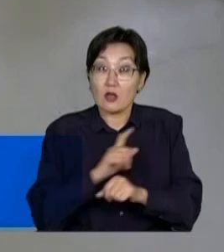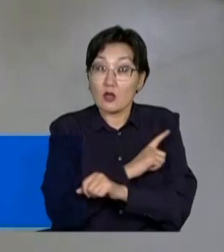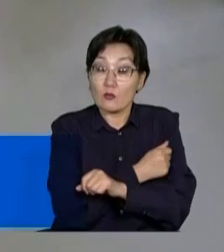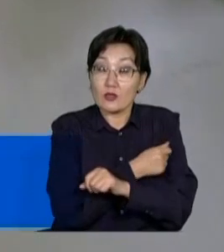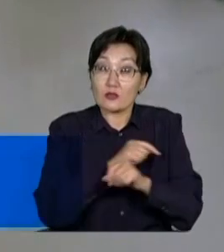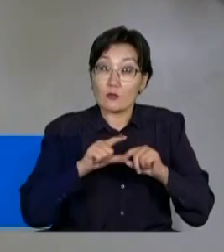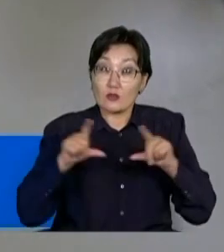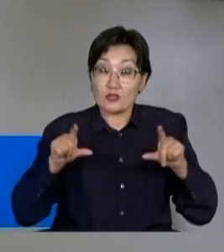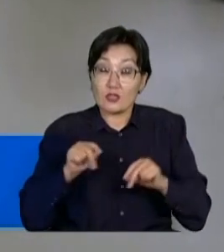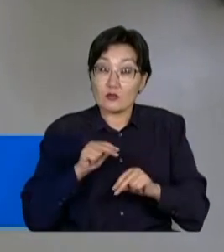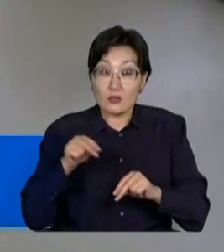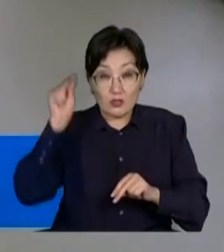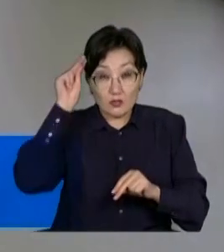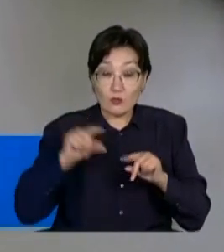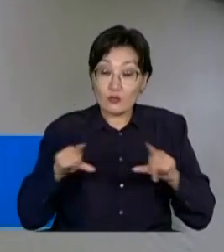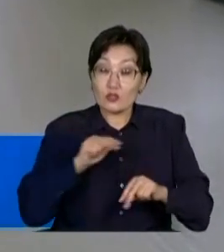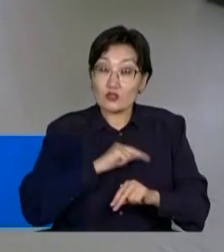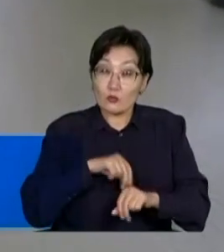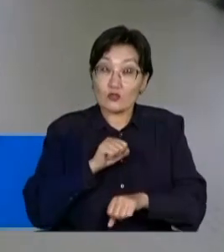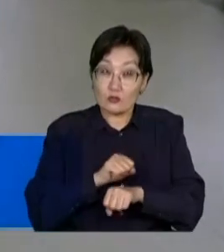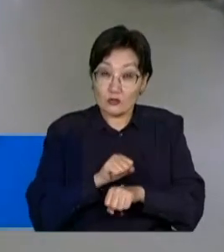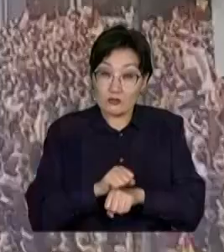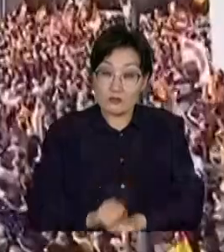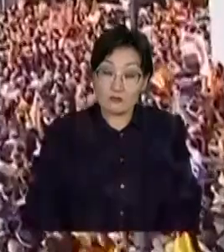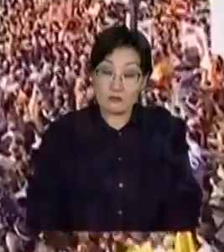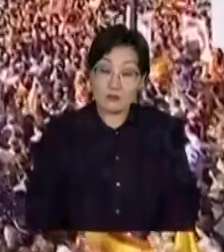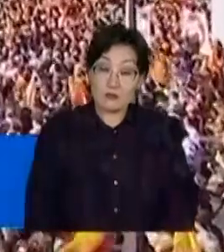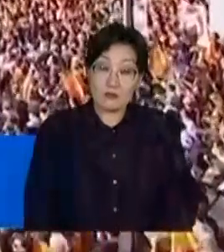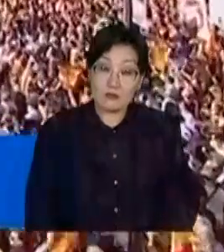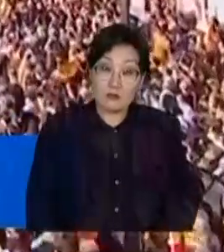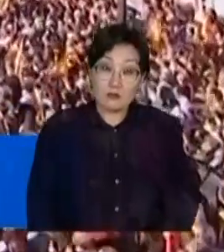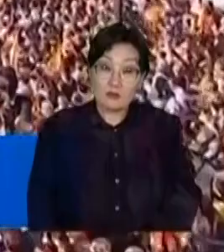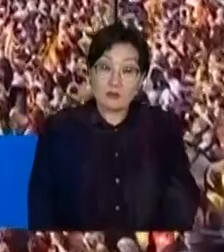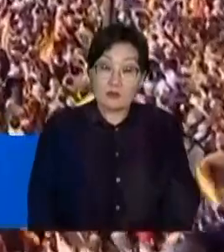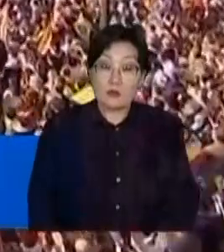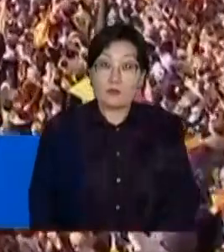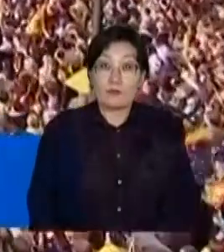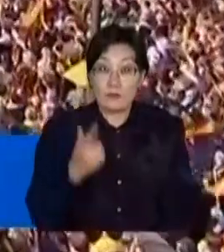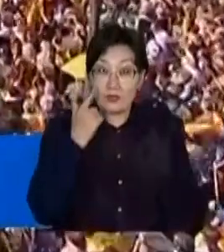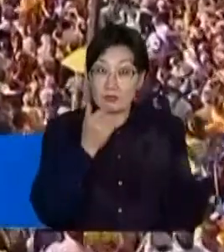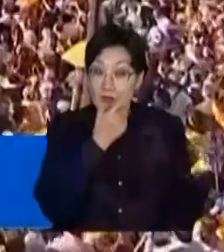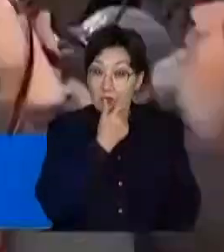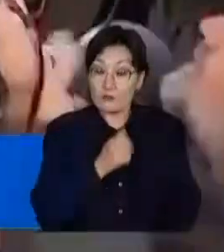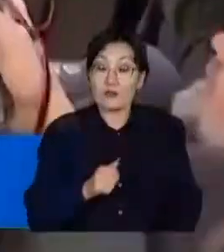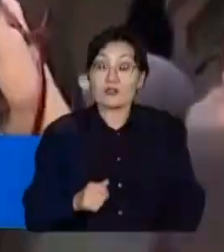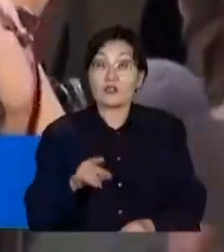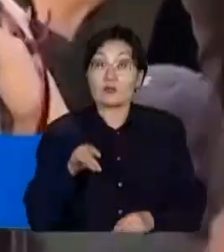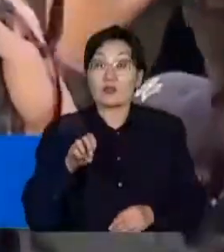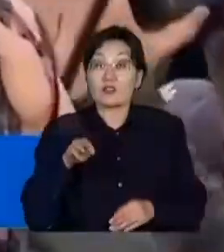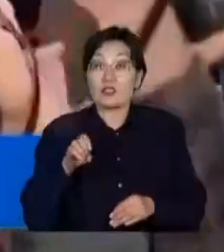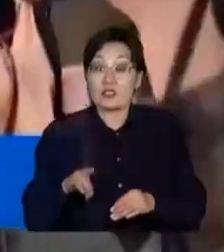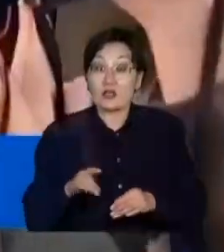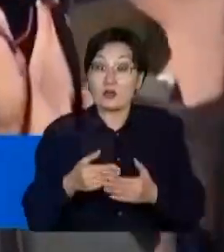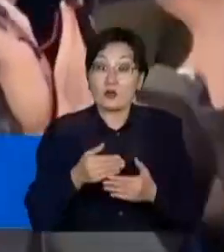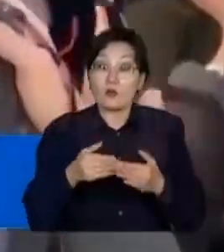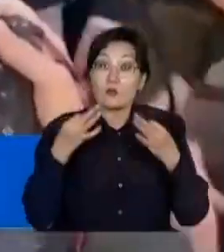жұмысын тоқтатып, елді мекен тұрғындары жарықсыз қалған. Ал Испания жұрты сепаратистерге рақымшылық жасауға